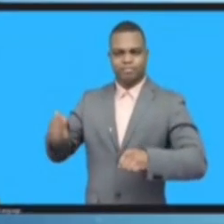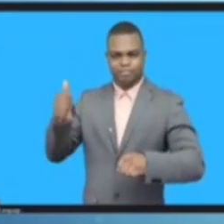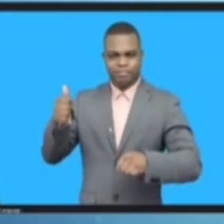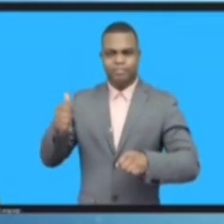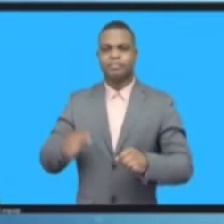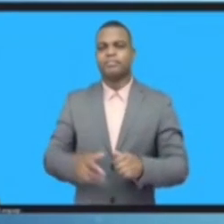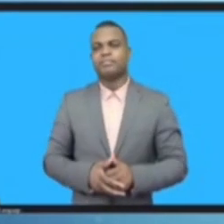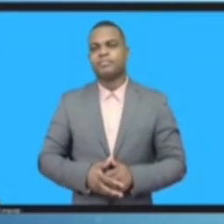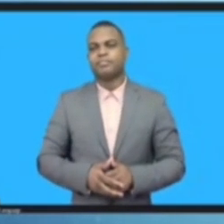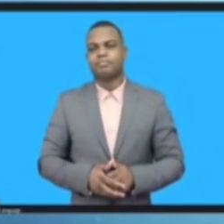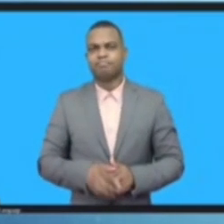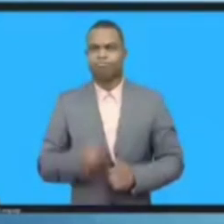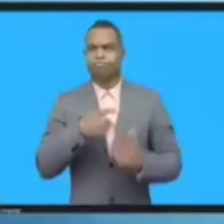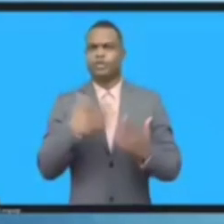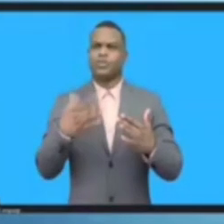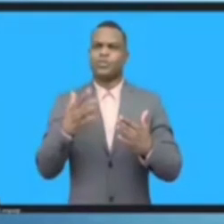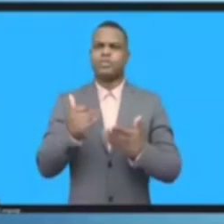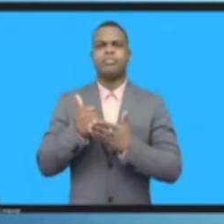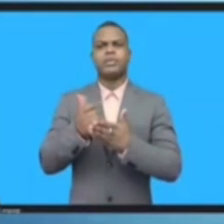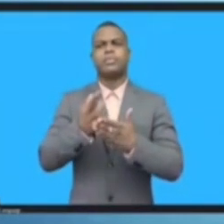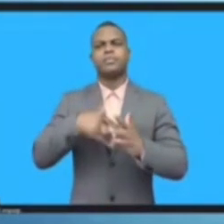Merci.